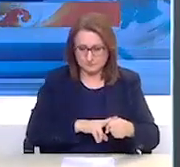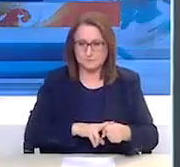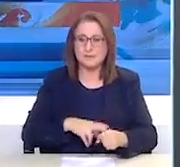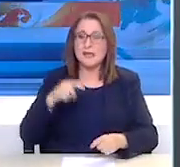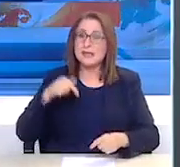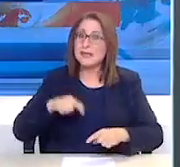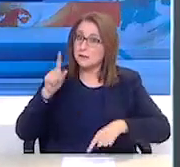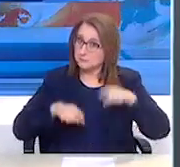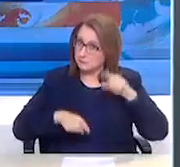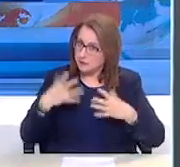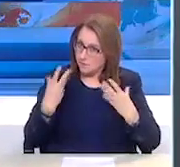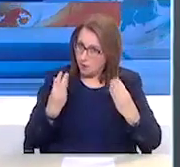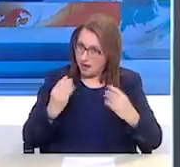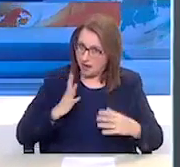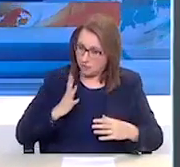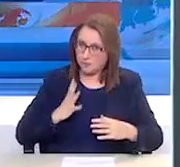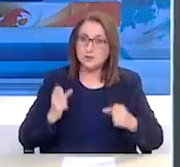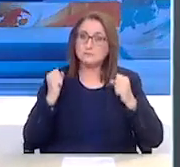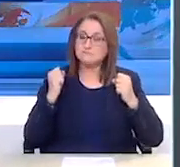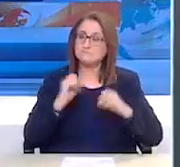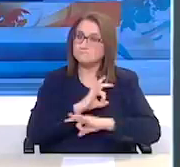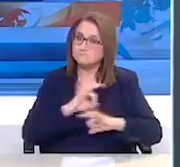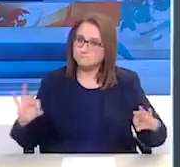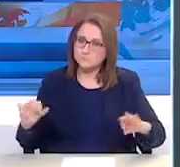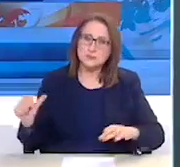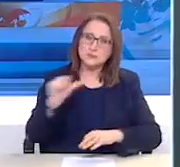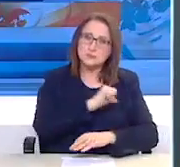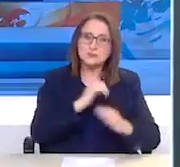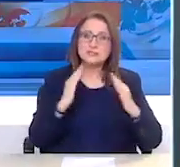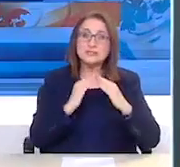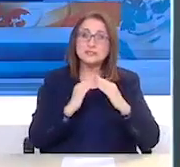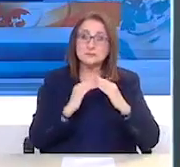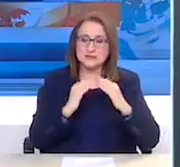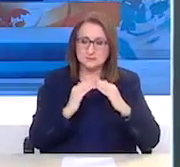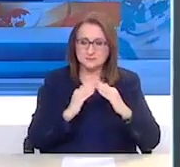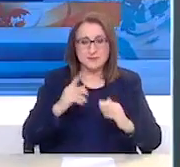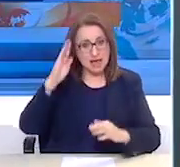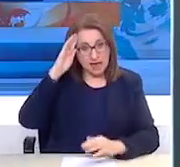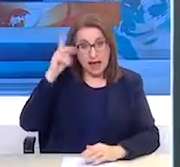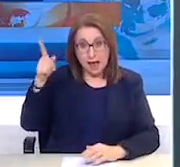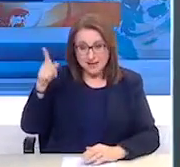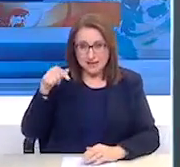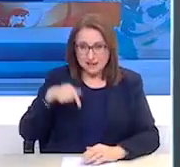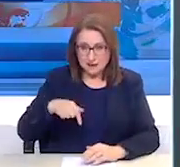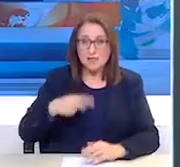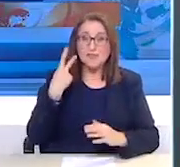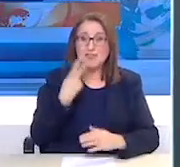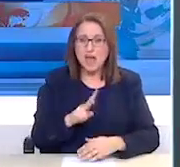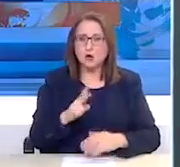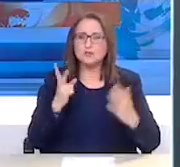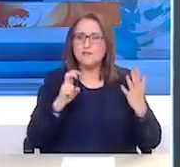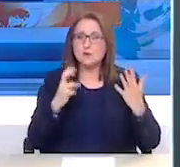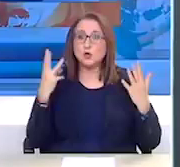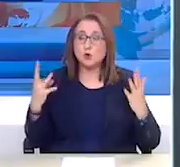ιό, ανέρωσαν και έγιναν καλά. Οι ΗΠΑ, οι Ηνωμένες Πολιτείες της Αμερικής, έχουν πλέον περισσότερα από